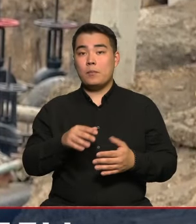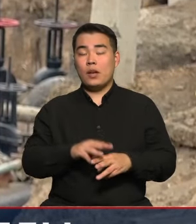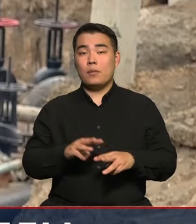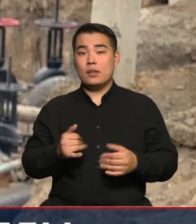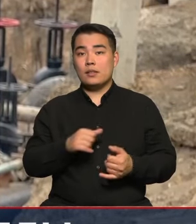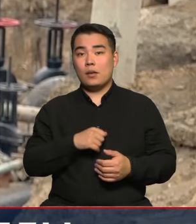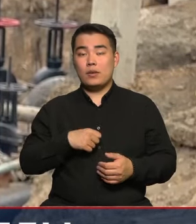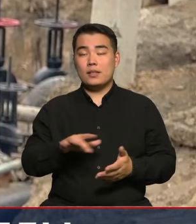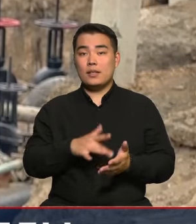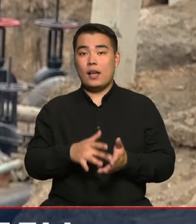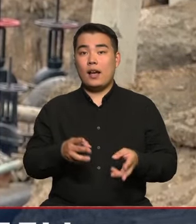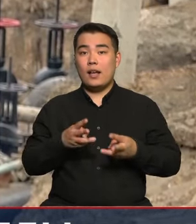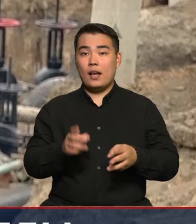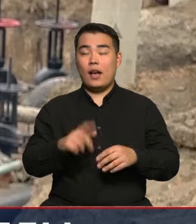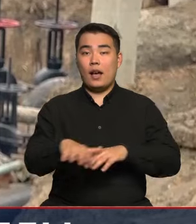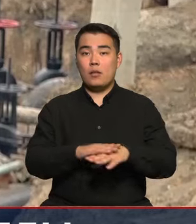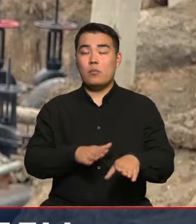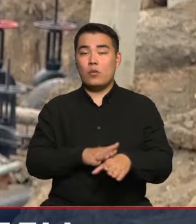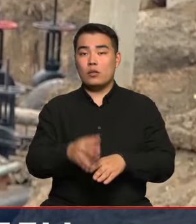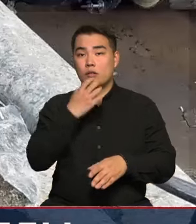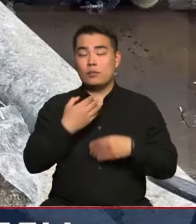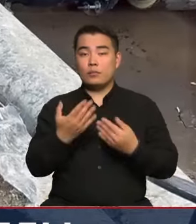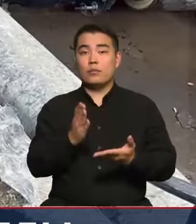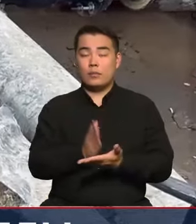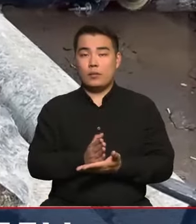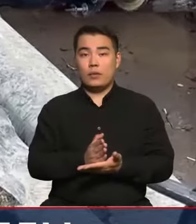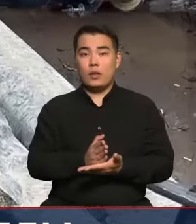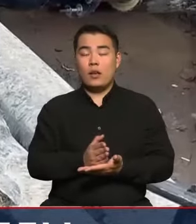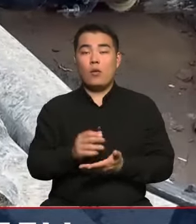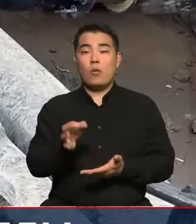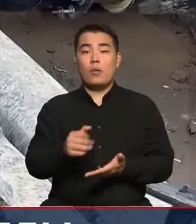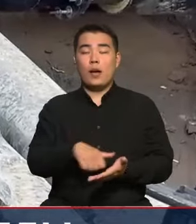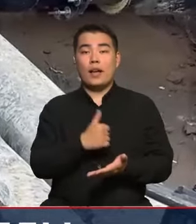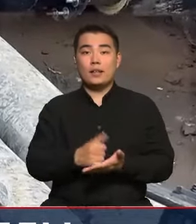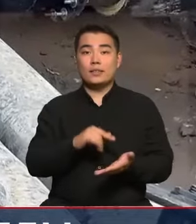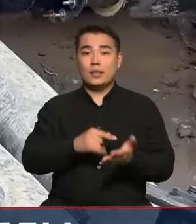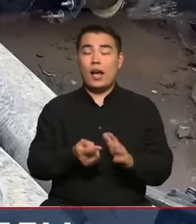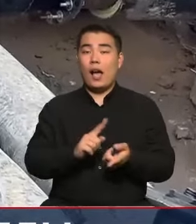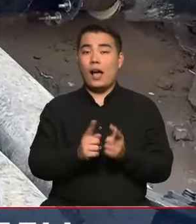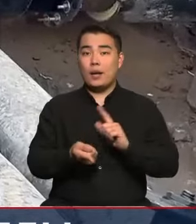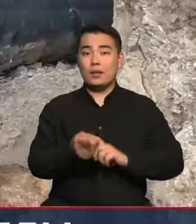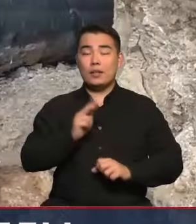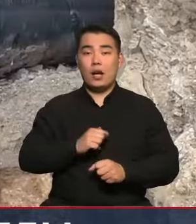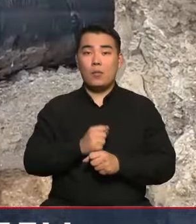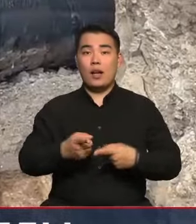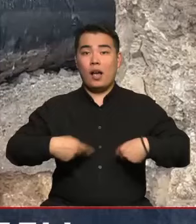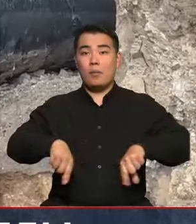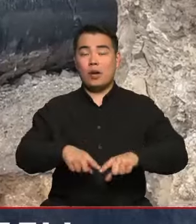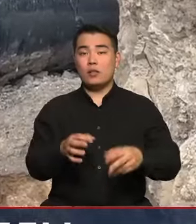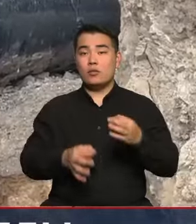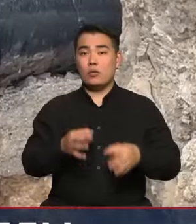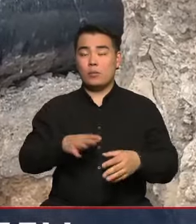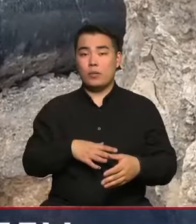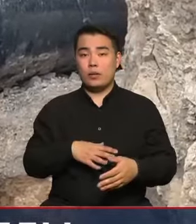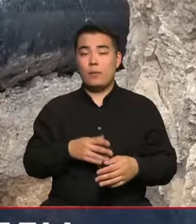орталық қазандық халыққа толығымен жылу беріп отыр. Аудан әкімдігі құбырларды ауыстырумен айналысқан мердігер компанияны сотқа